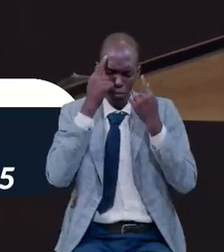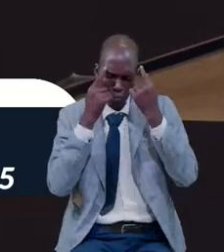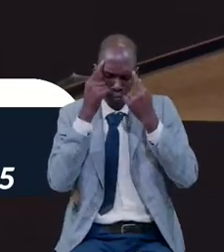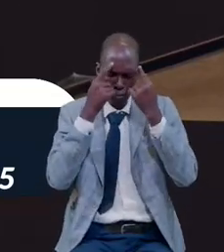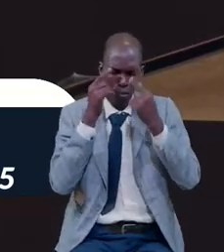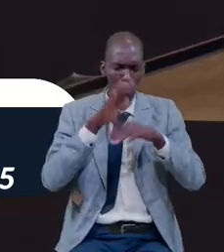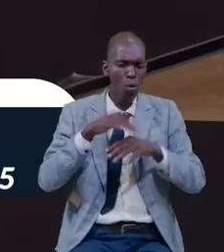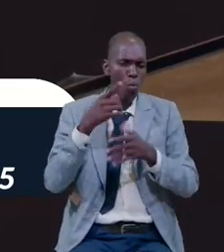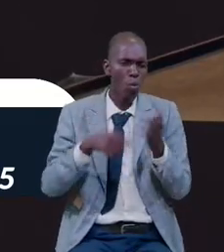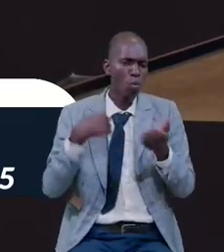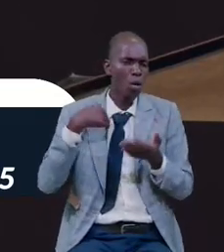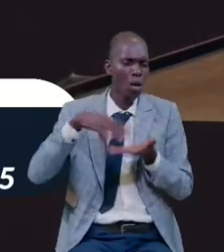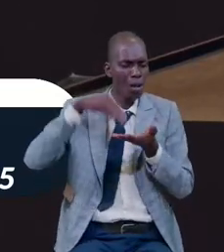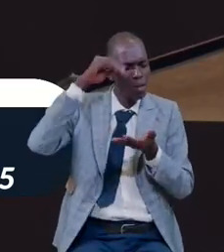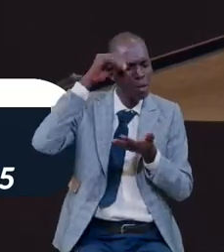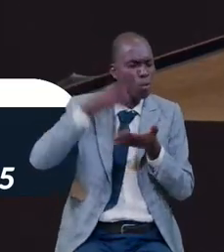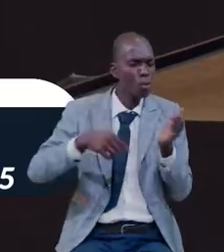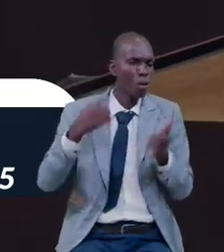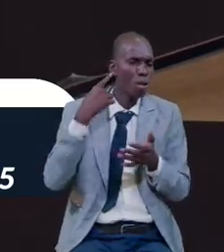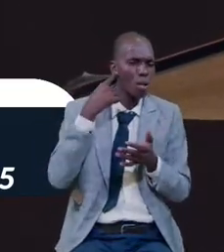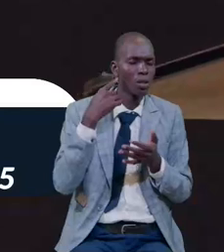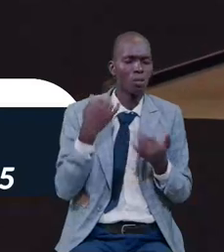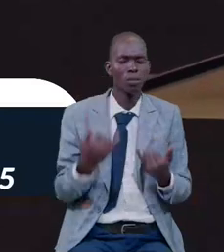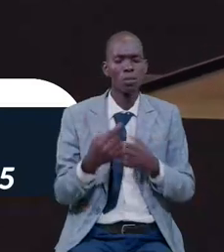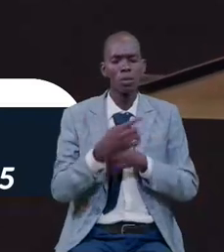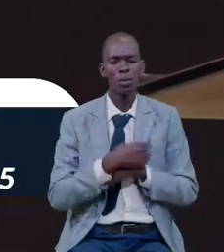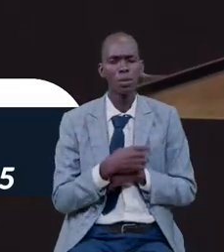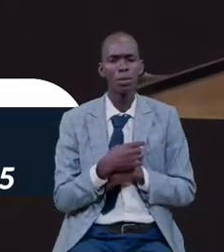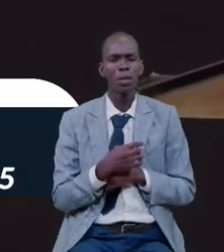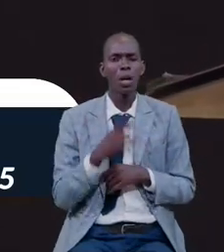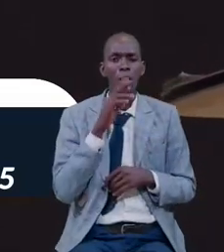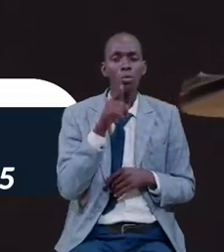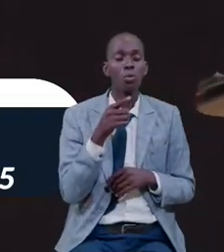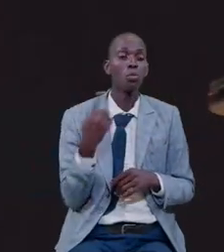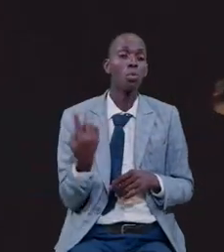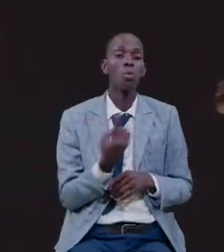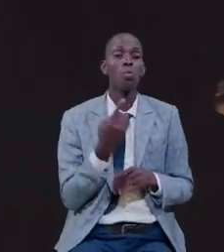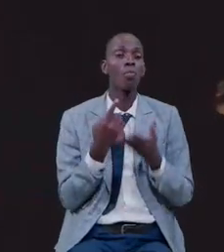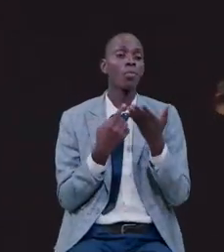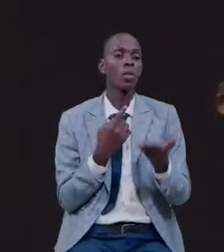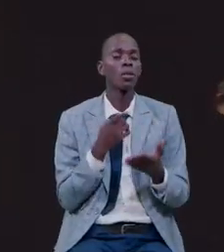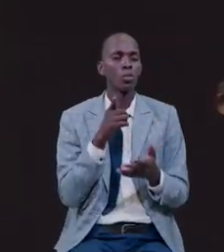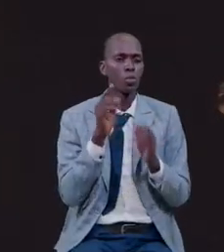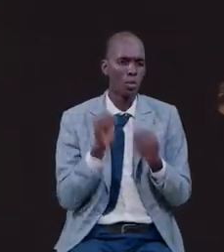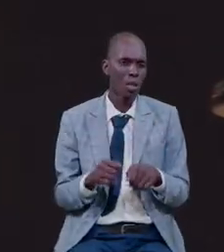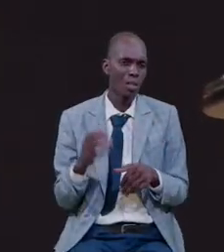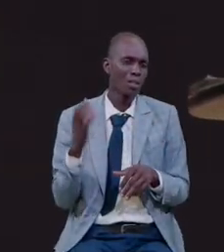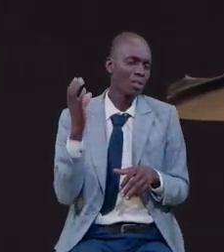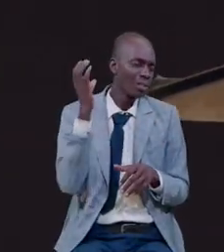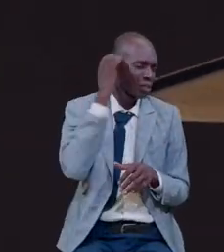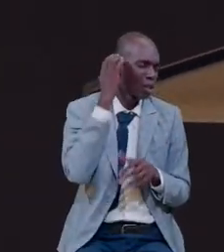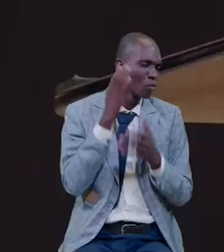ruminé tout ce que tu as entendu? Est-ce que tu as comparé cela à ce que vous avez entendu? Bien, vous êtes là, vous avez seulement